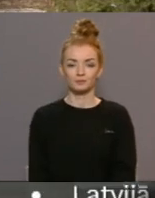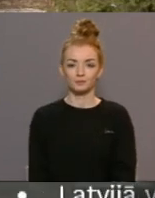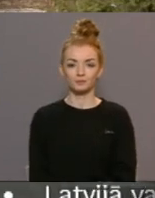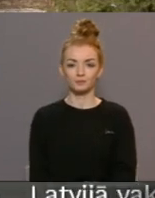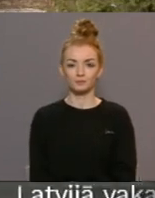televīzija.